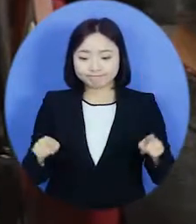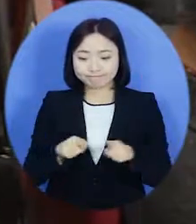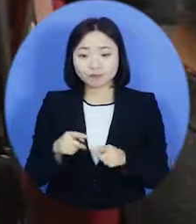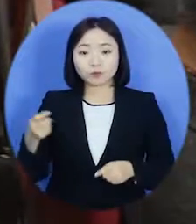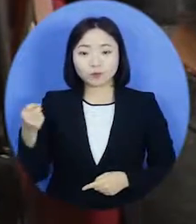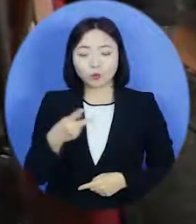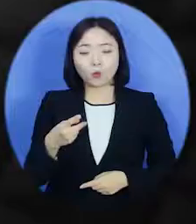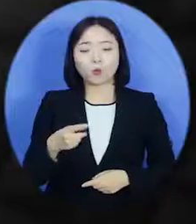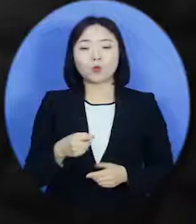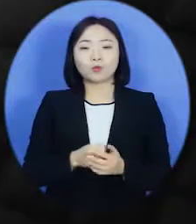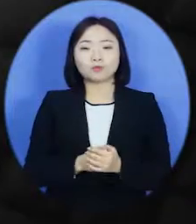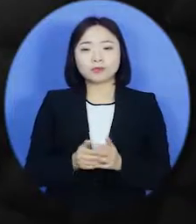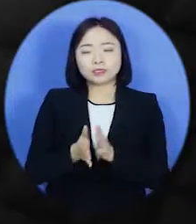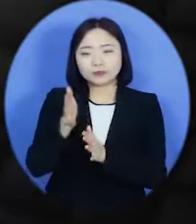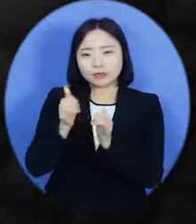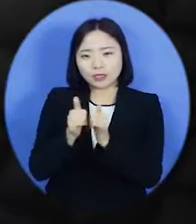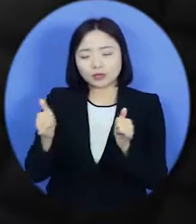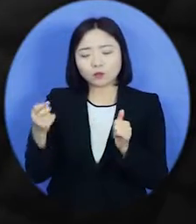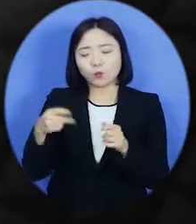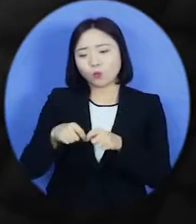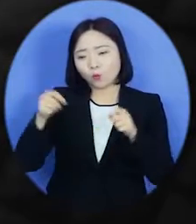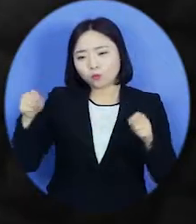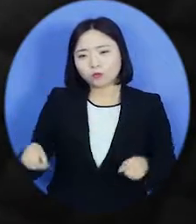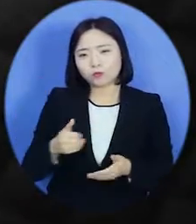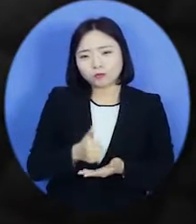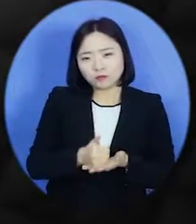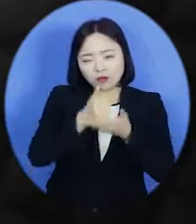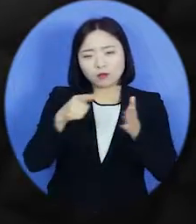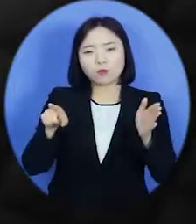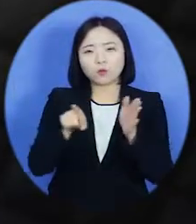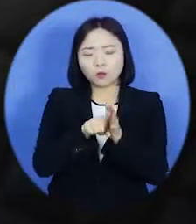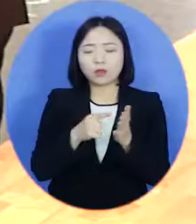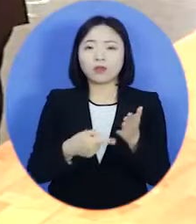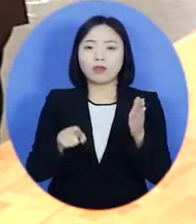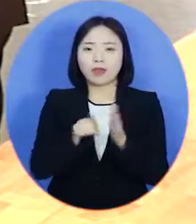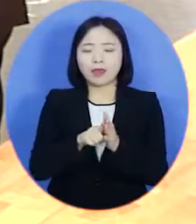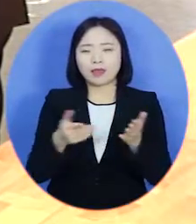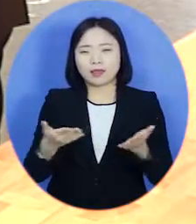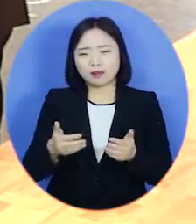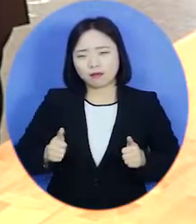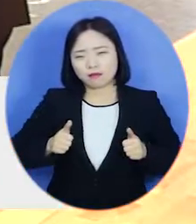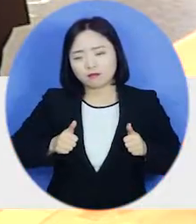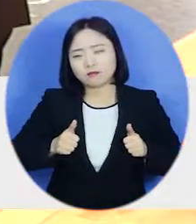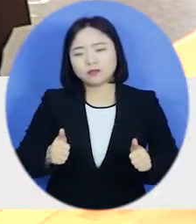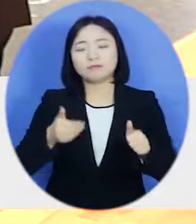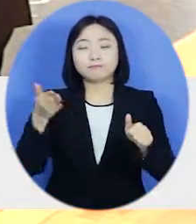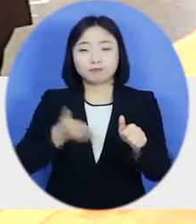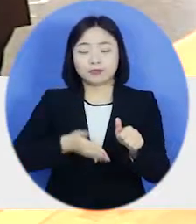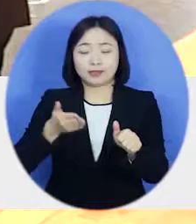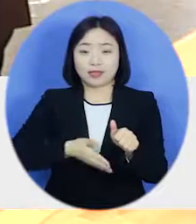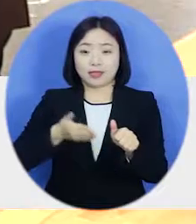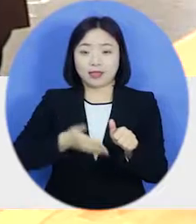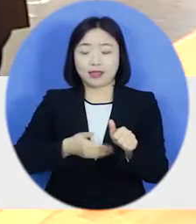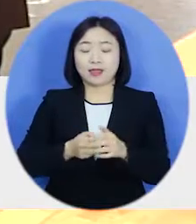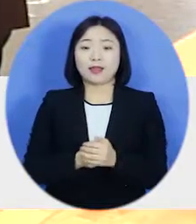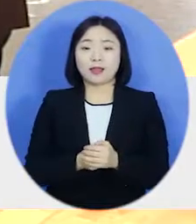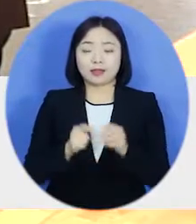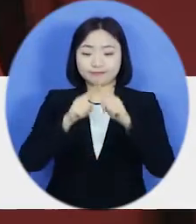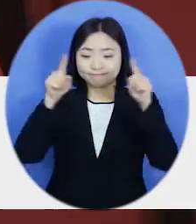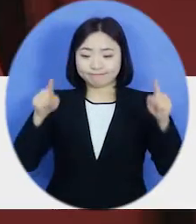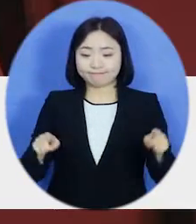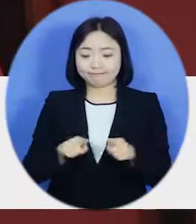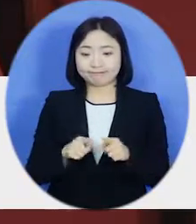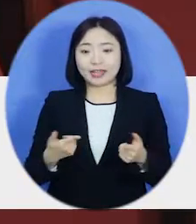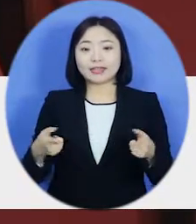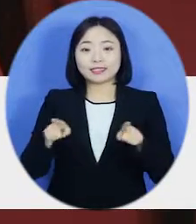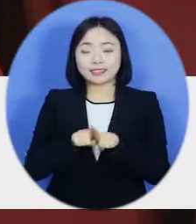위해 마련했습니다. 이번 교육에는 농기계 안전사고 예방대책과 운전자 교통안전수칙 등의